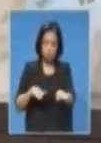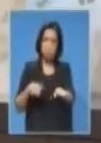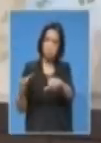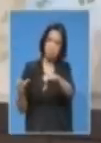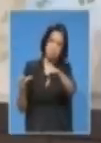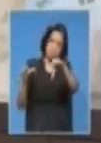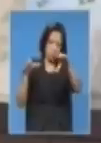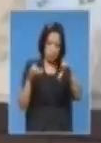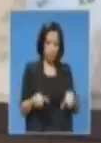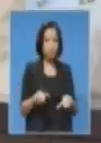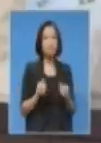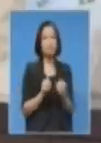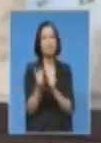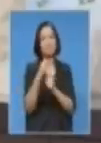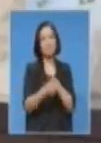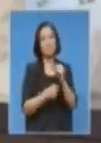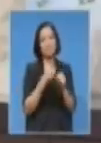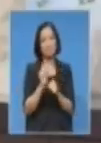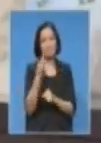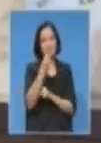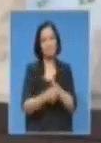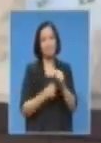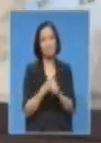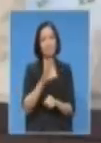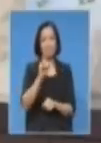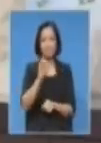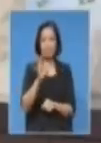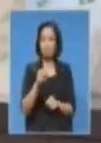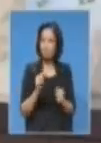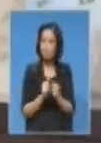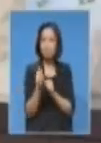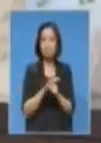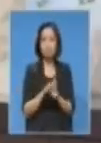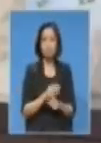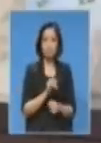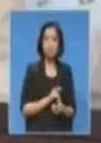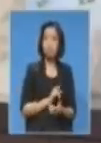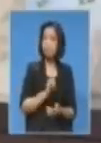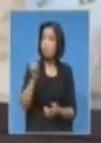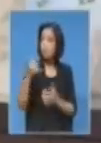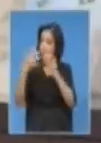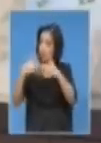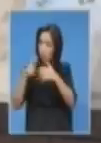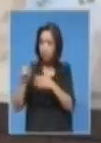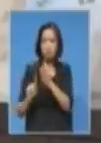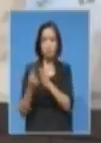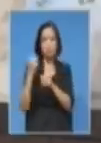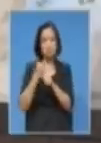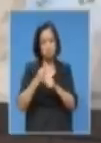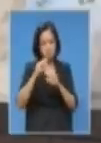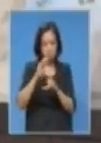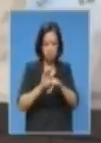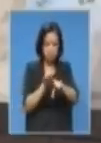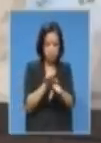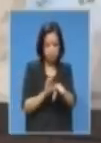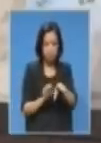ในช่วงปีใหม่นะครับปีใหม่2559นะครับแต่ไปที่โรงงานแล้วเขาก็บอกว่าขณะนี้เขาเริ่มประกอบนะครับแล้วก็3ข